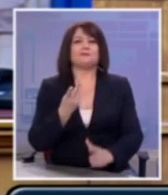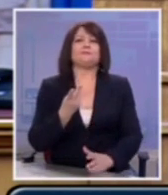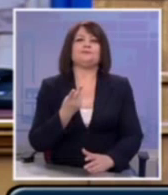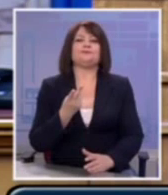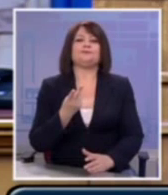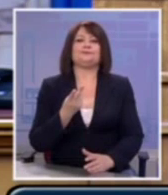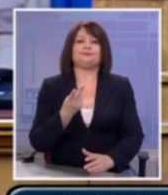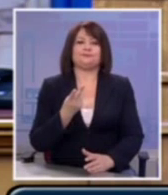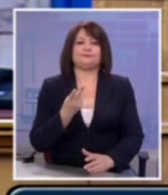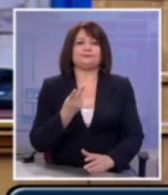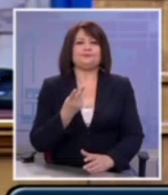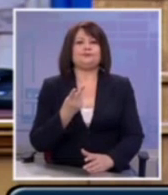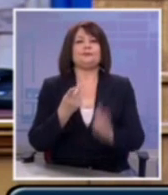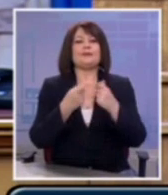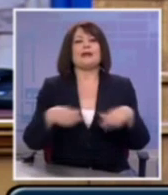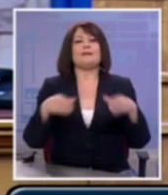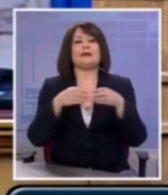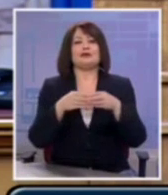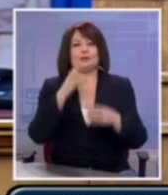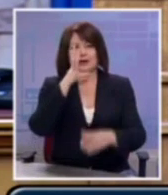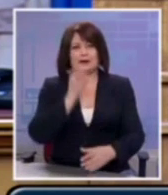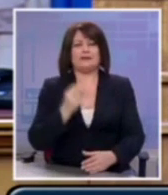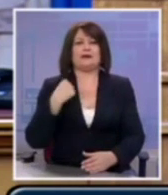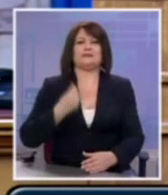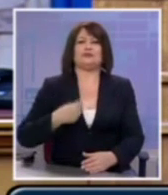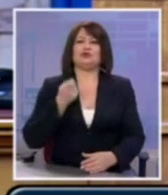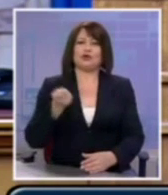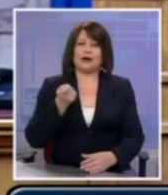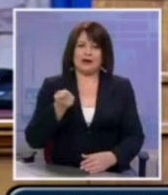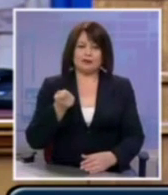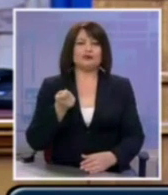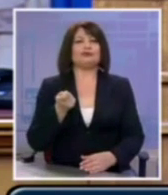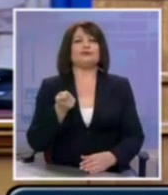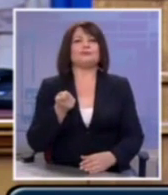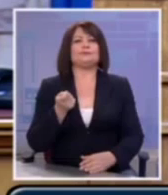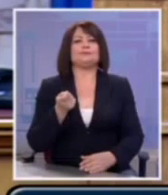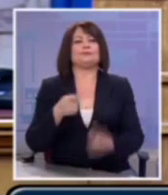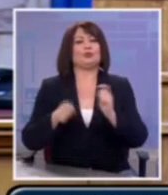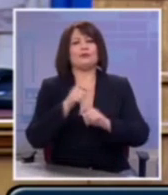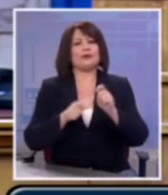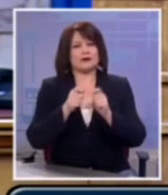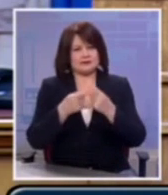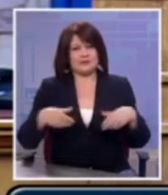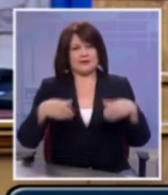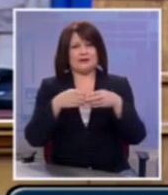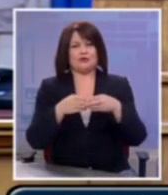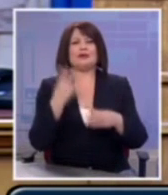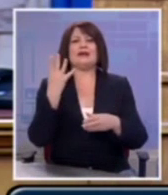την οποία η Επιτροπή Αλήθειας Δημοσίου Χρέους που συστήθηκε